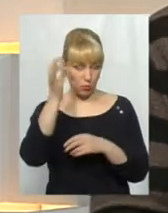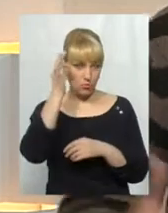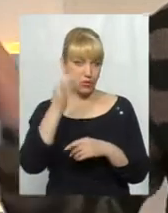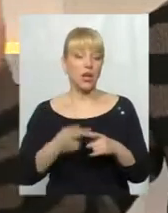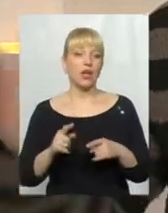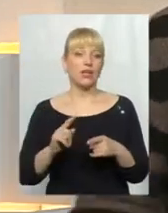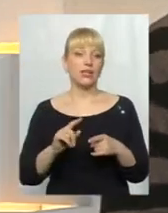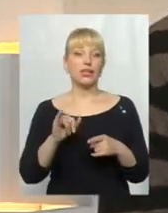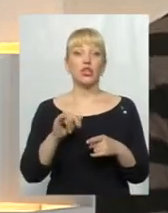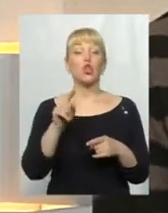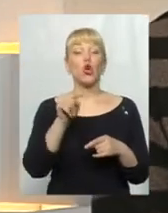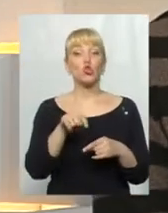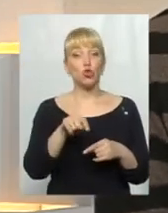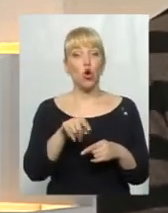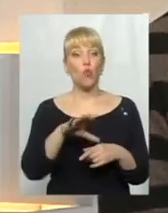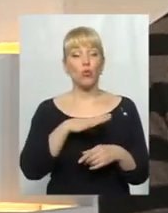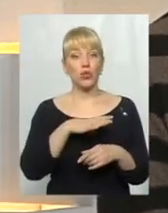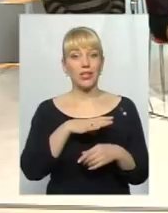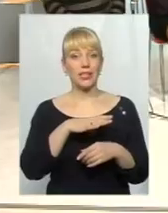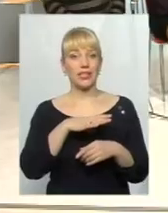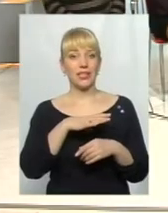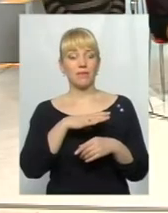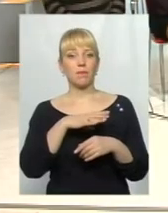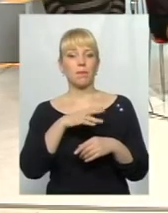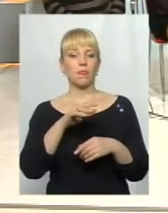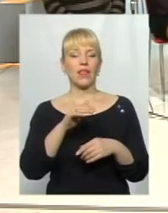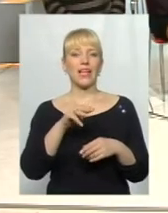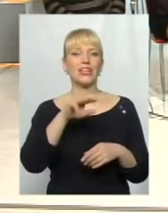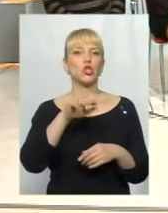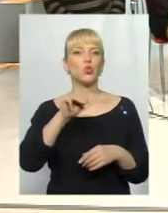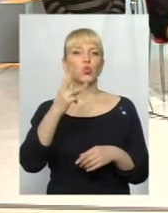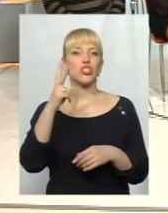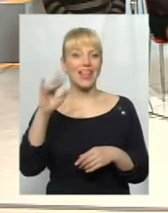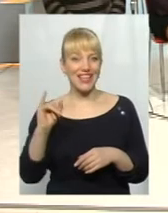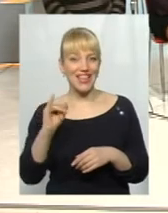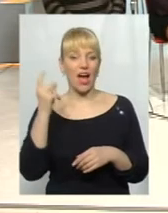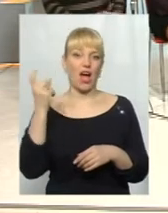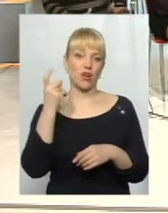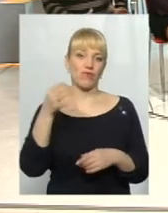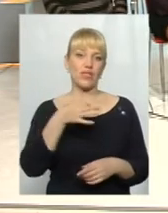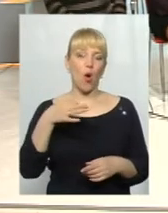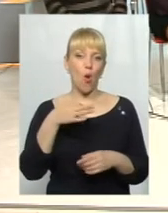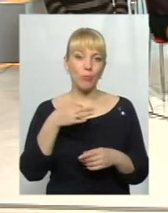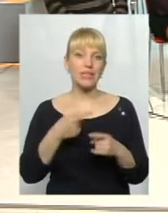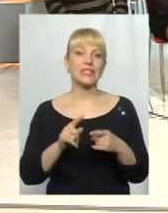цього була та сама наїзд тітушок з Харківської області з приводу земель, які не